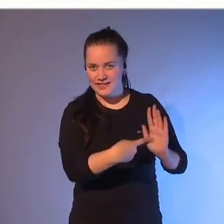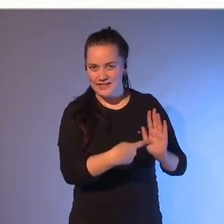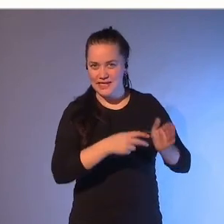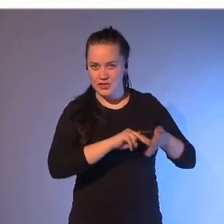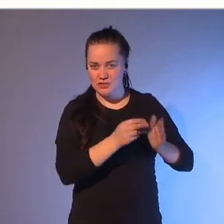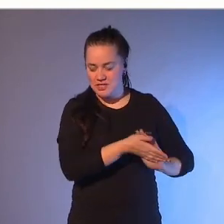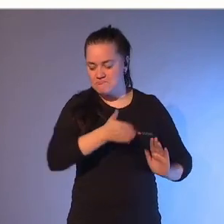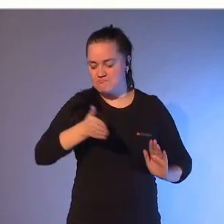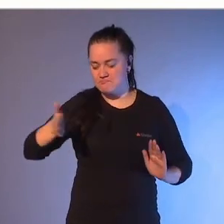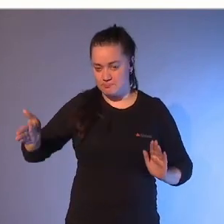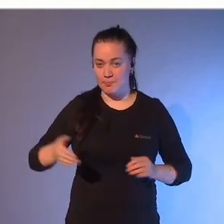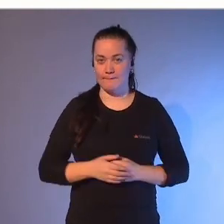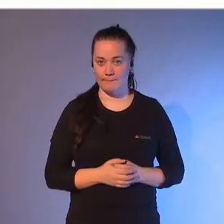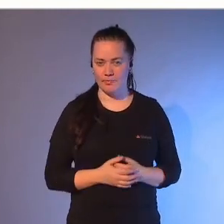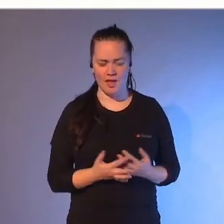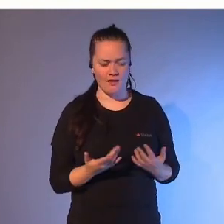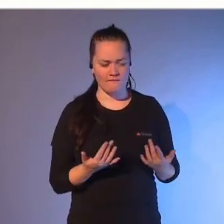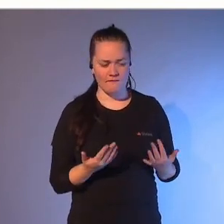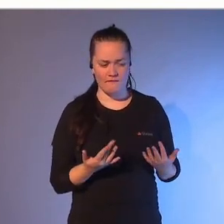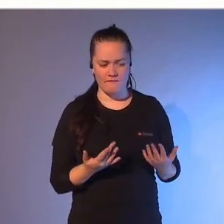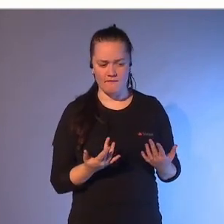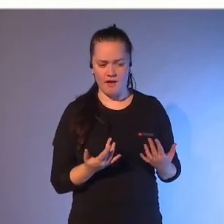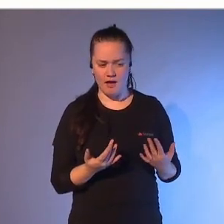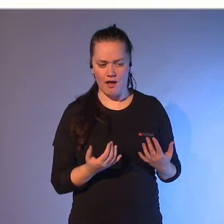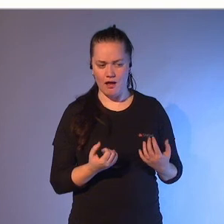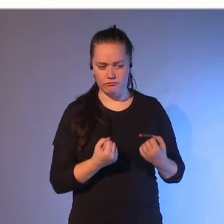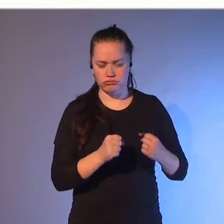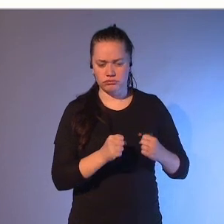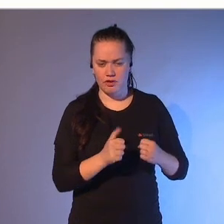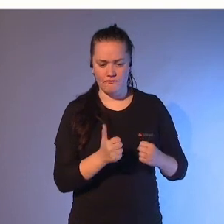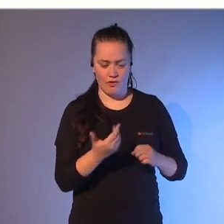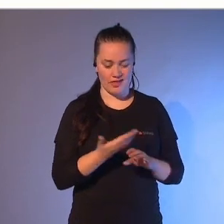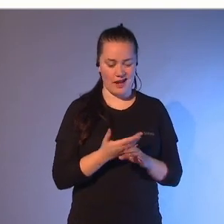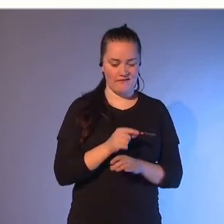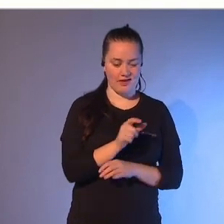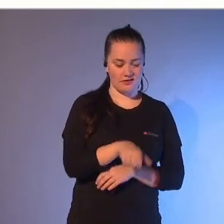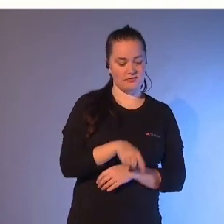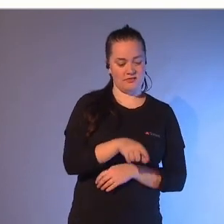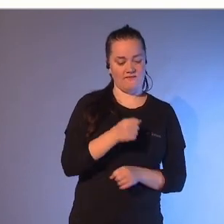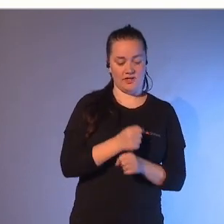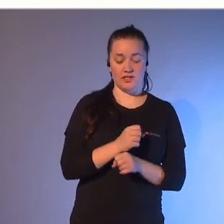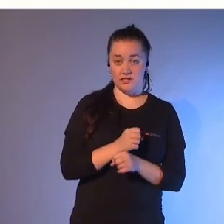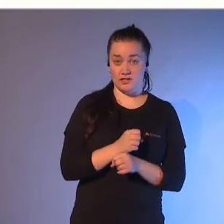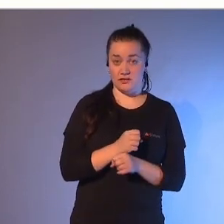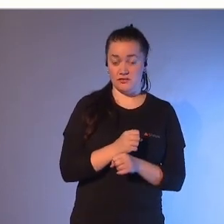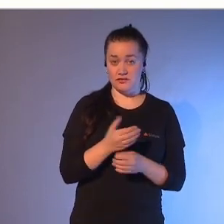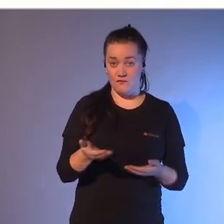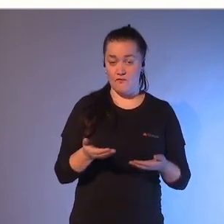systematikken. Hva det som skal til for at en elev faktisk skal